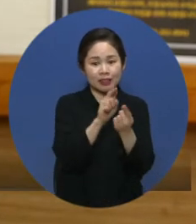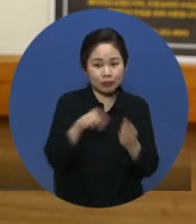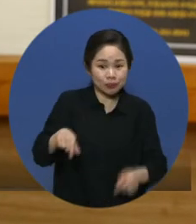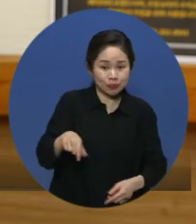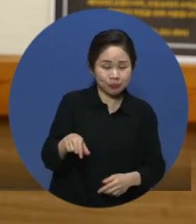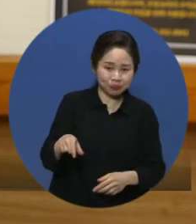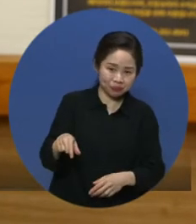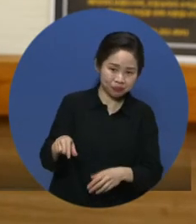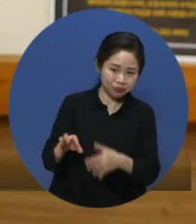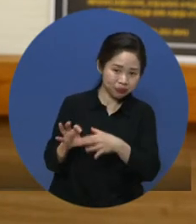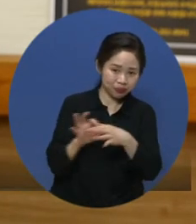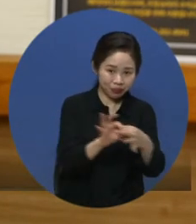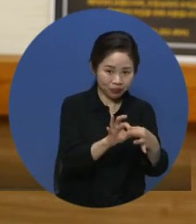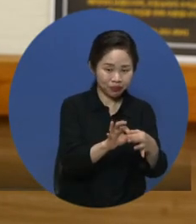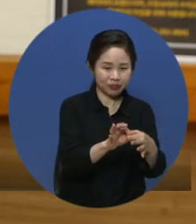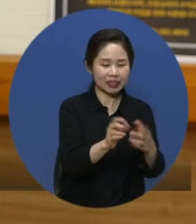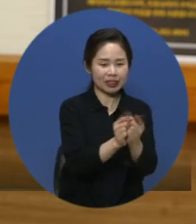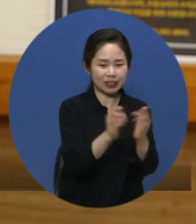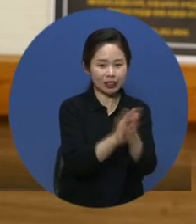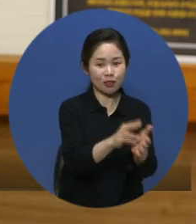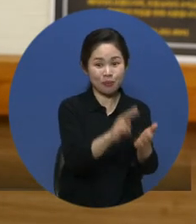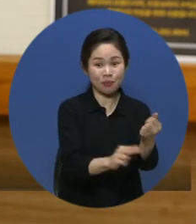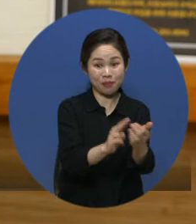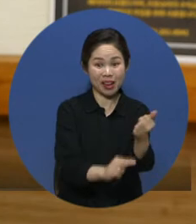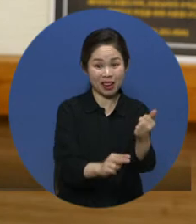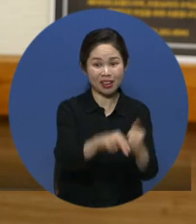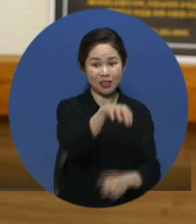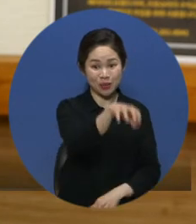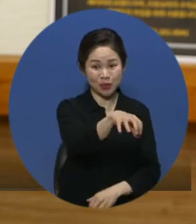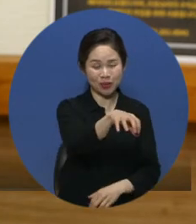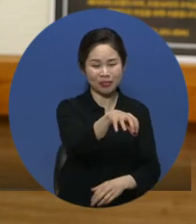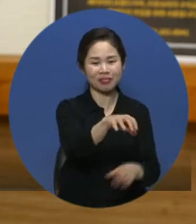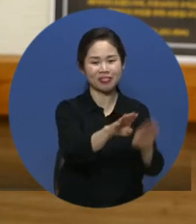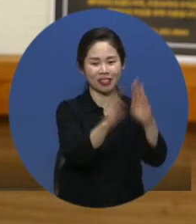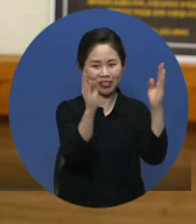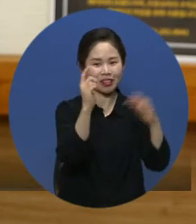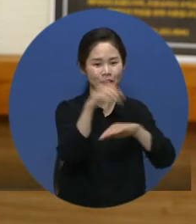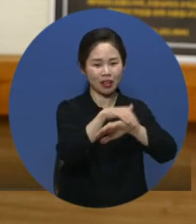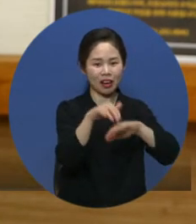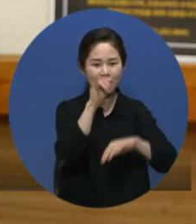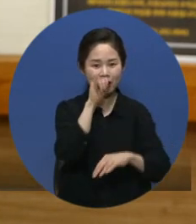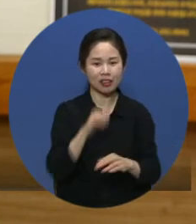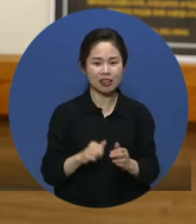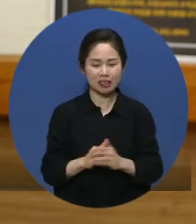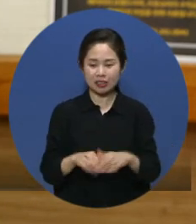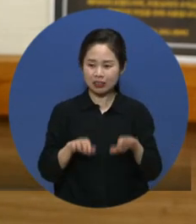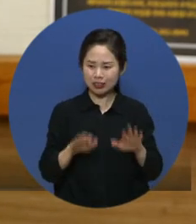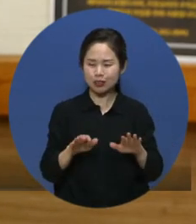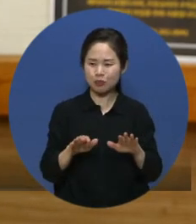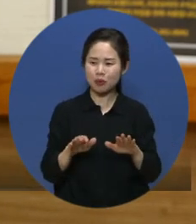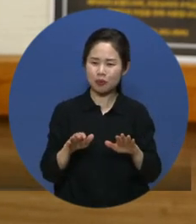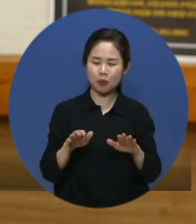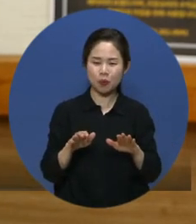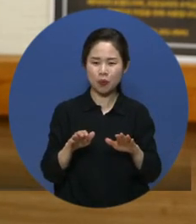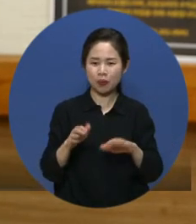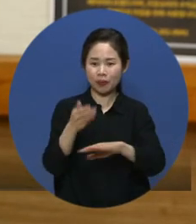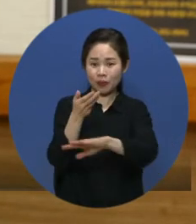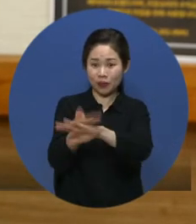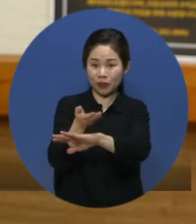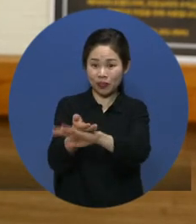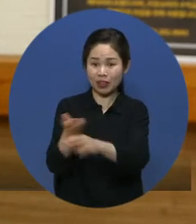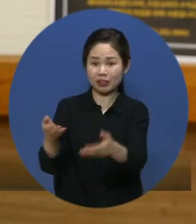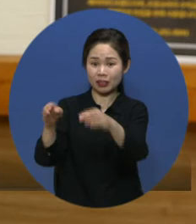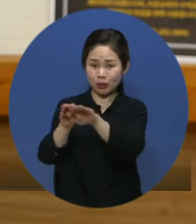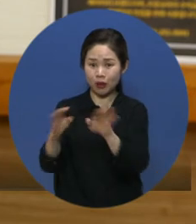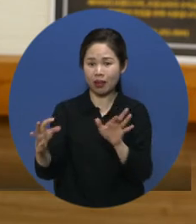하고 있습니다. 저희들이 만들어서 납품하는 사업이 위주였다면 로드샵 매장을